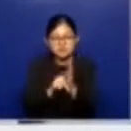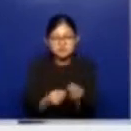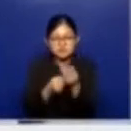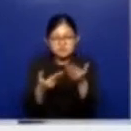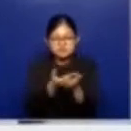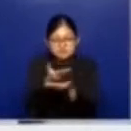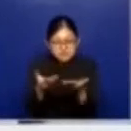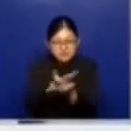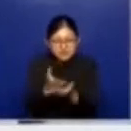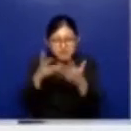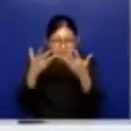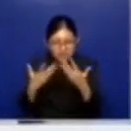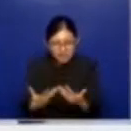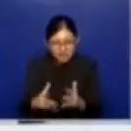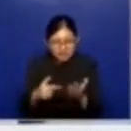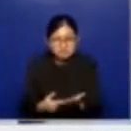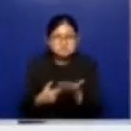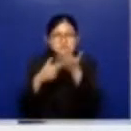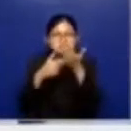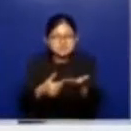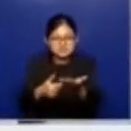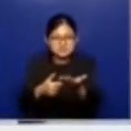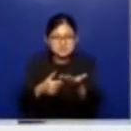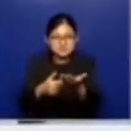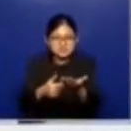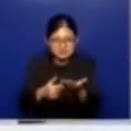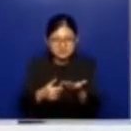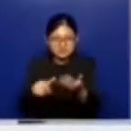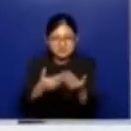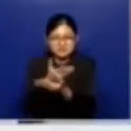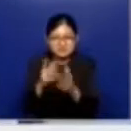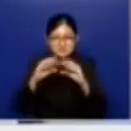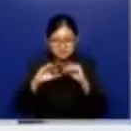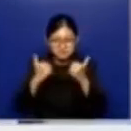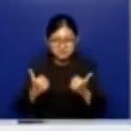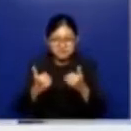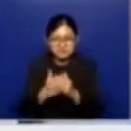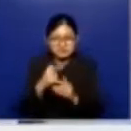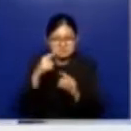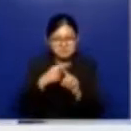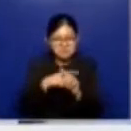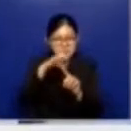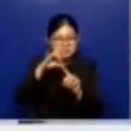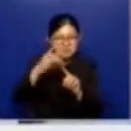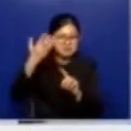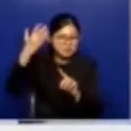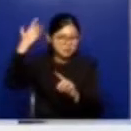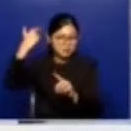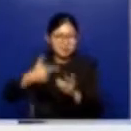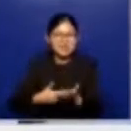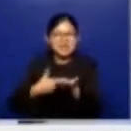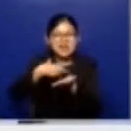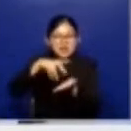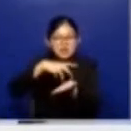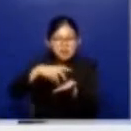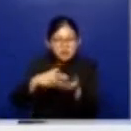แล้วนะครับแล้วนำมาเสนอต่อสภาผู้แทนราษฎรที่เป็นจริงได้8เดือนที่ผ่านมานะครับผมได้อภิปรายและนำ